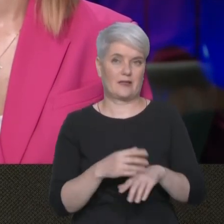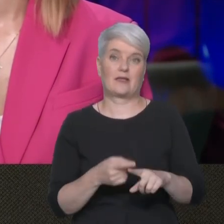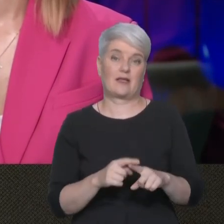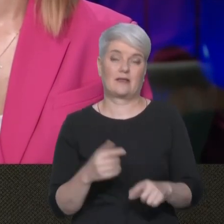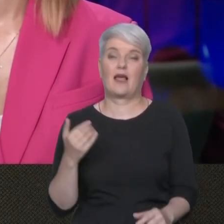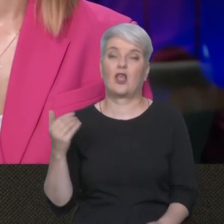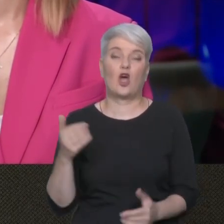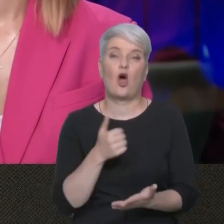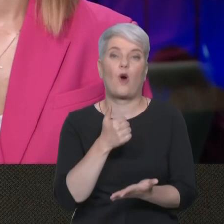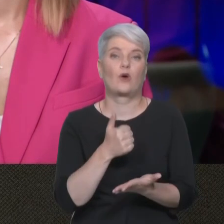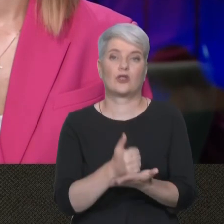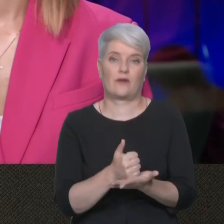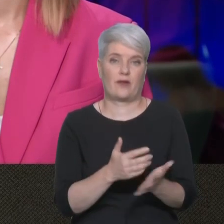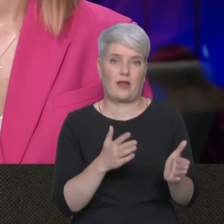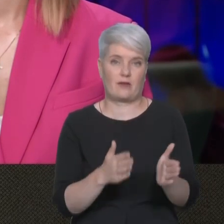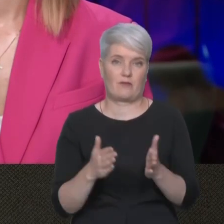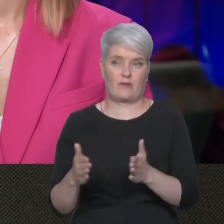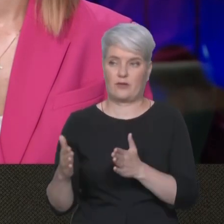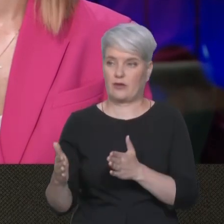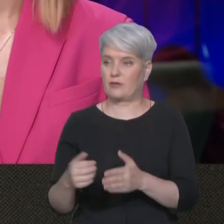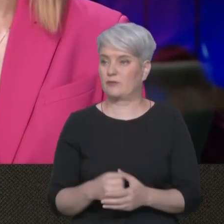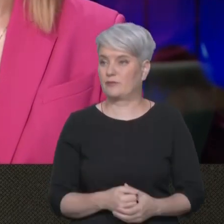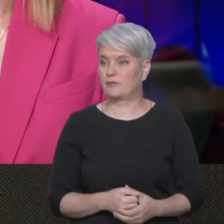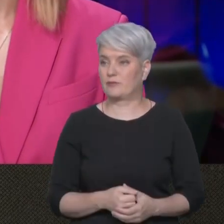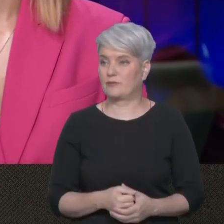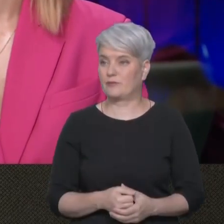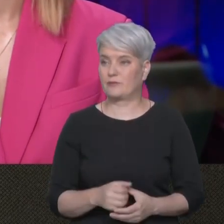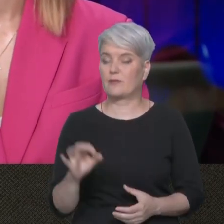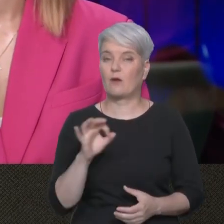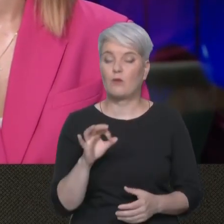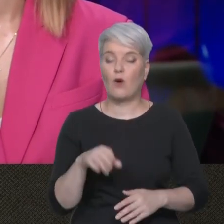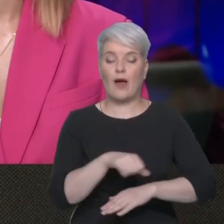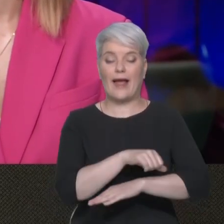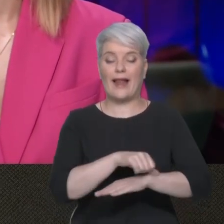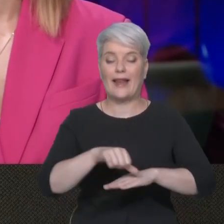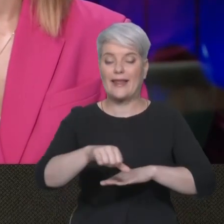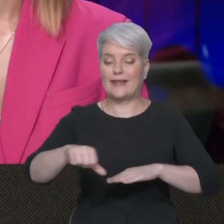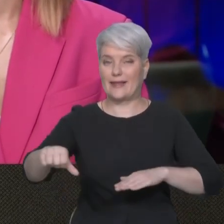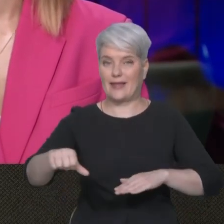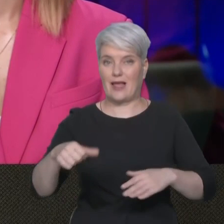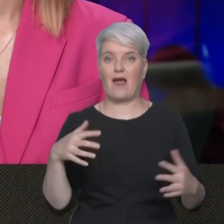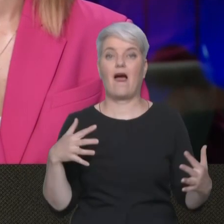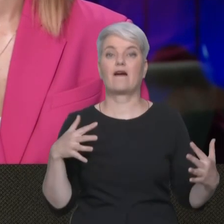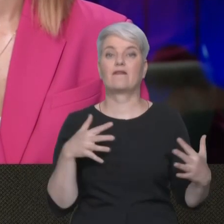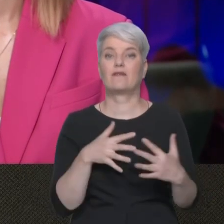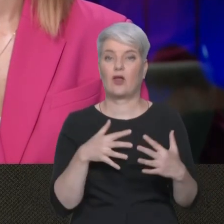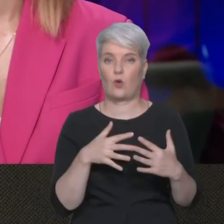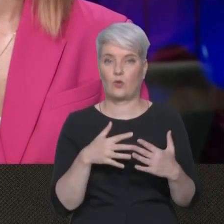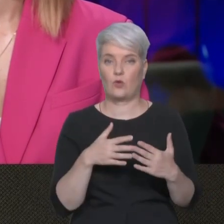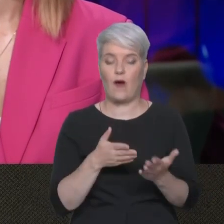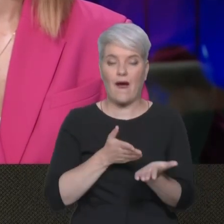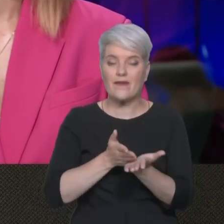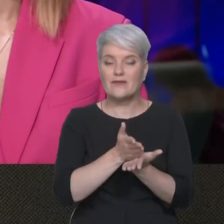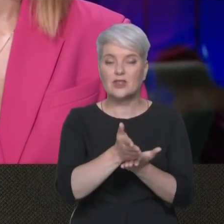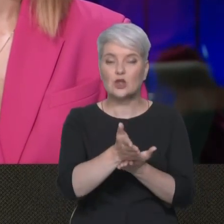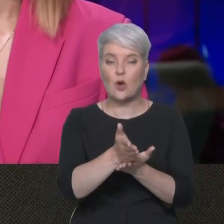його основна тактика поведінки. Що стосується лінії фронту, вздовж лінії річки Дніпро,